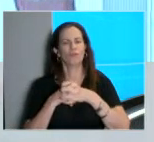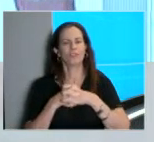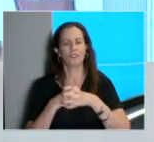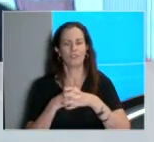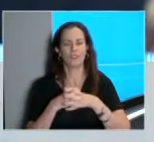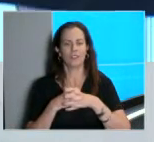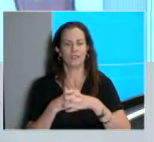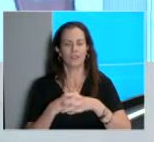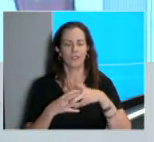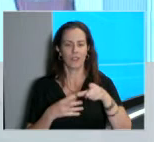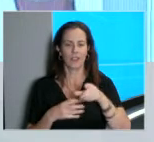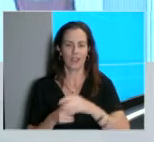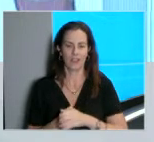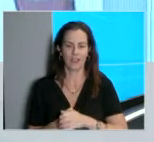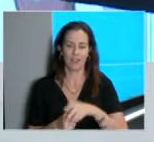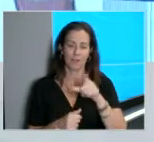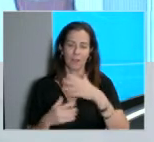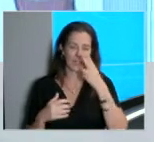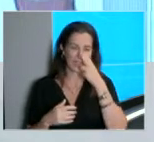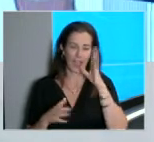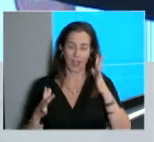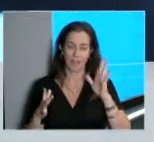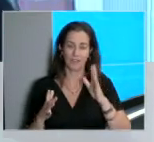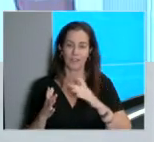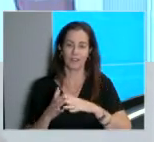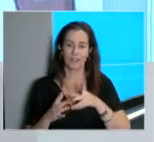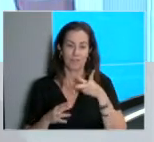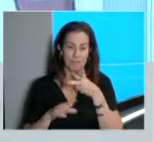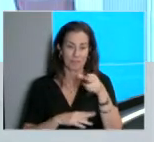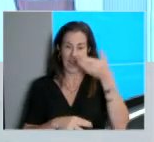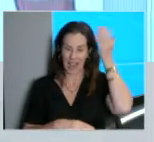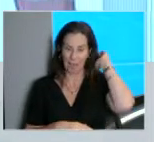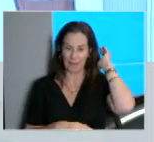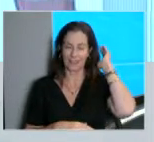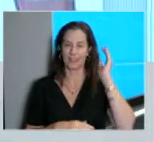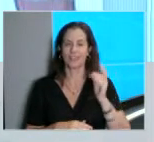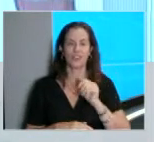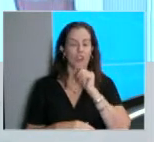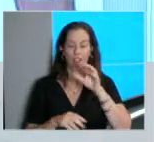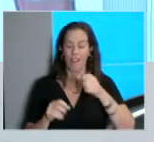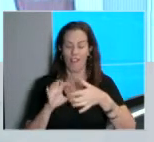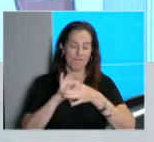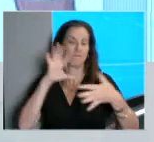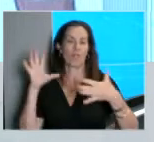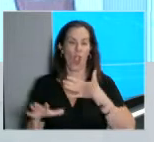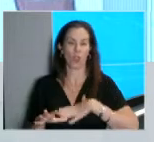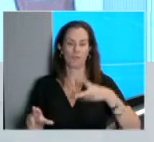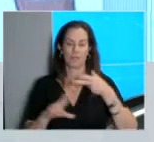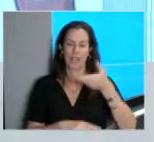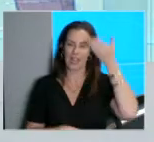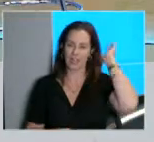הצוות, והנה אלה שמנסים לחתוך ללפיד את הכבל או את